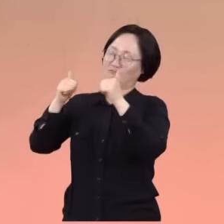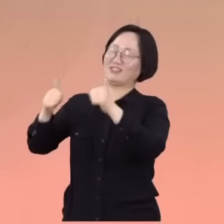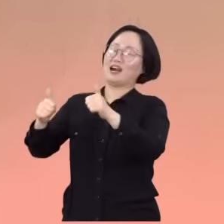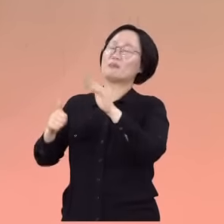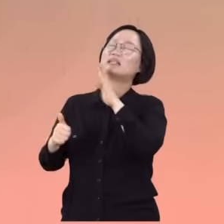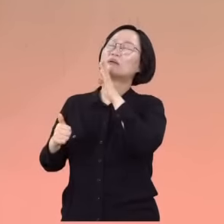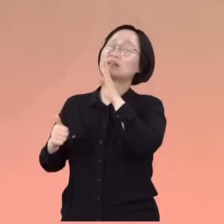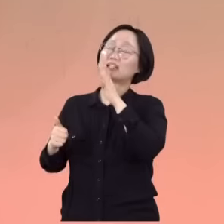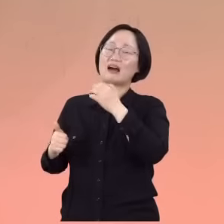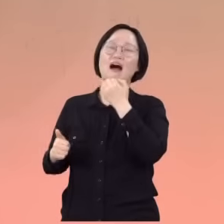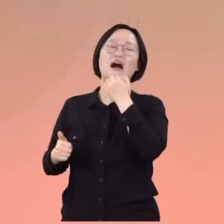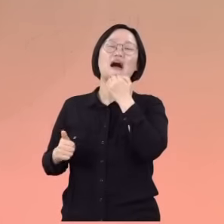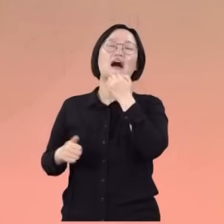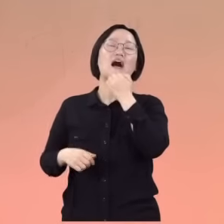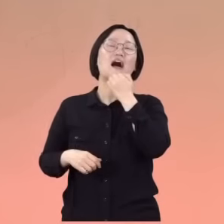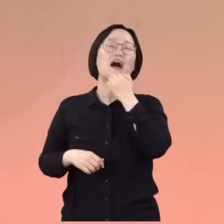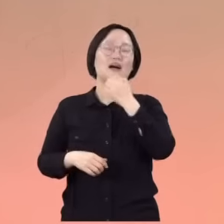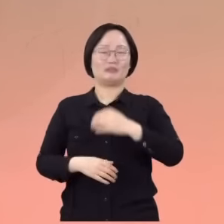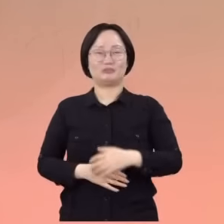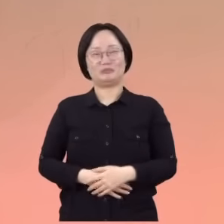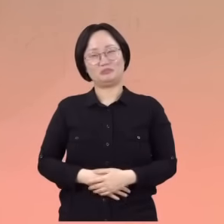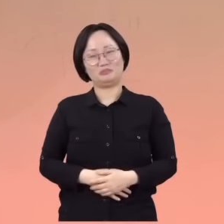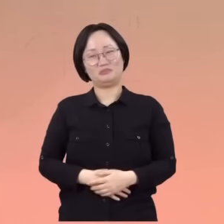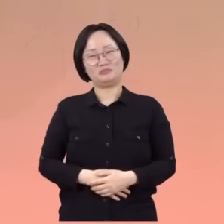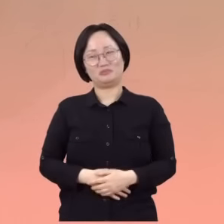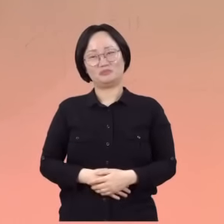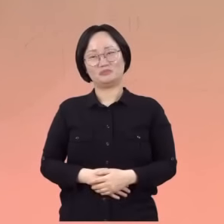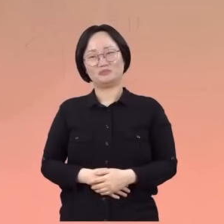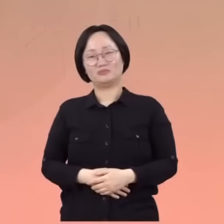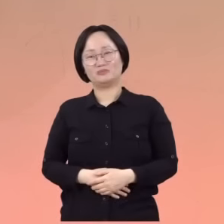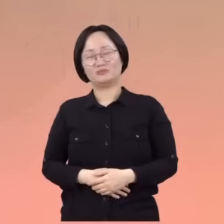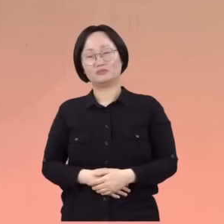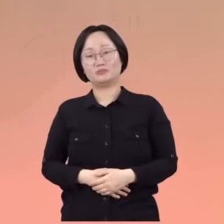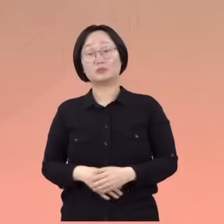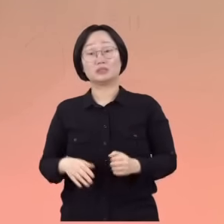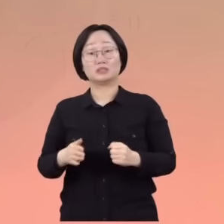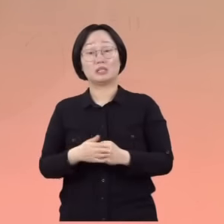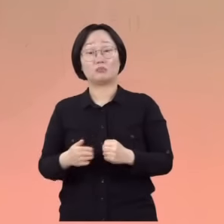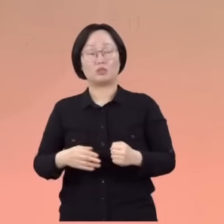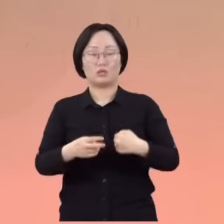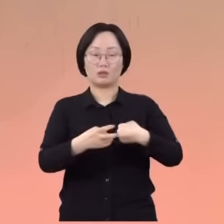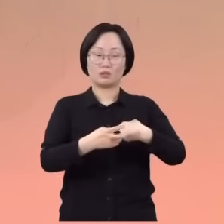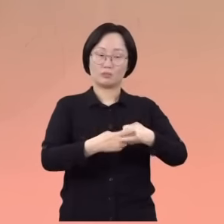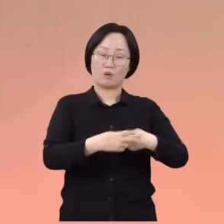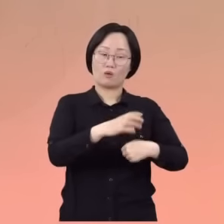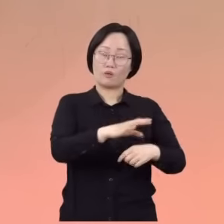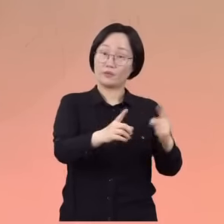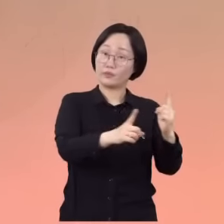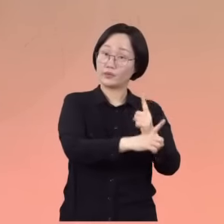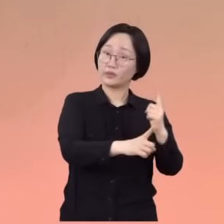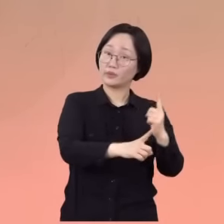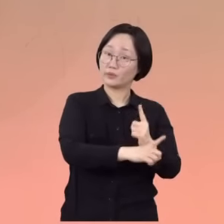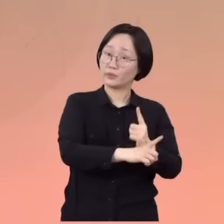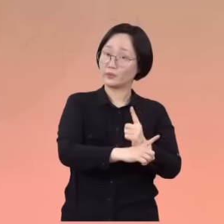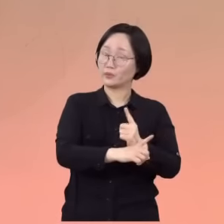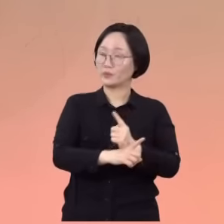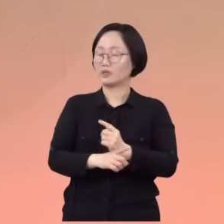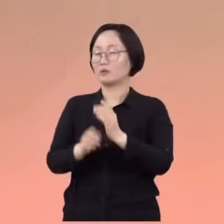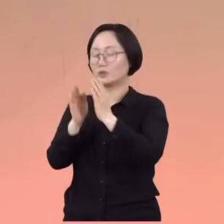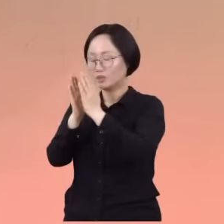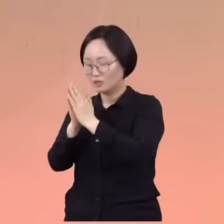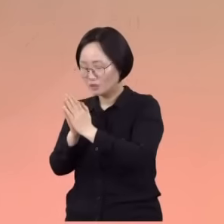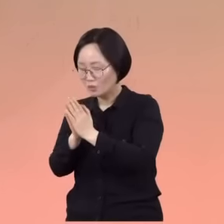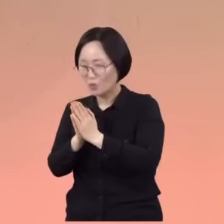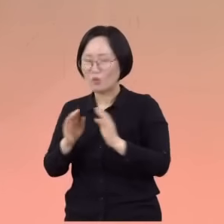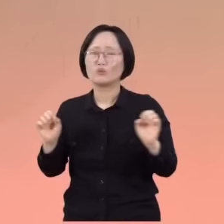얘기지만 그래서 이제 기도할 때 기도하더라 병원 치료를 받으셔야 된다라는 것을 말씀드리고